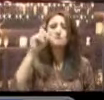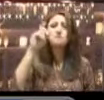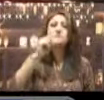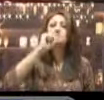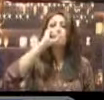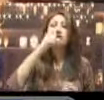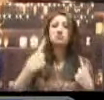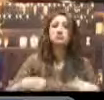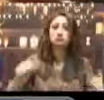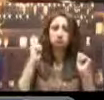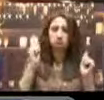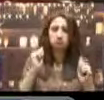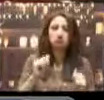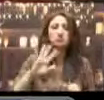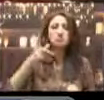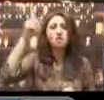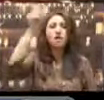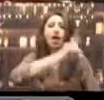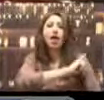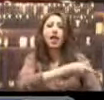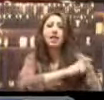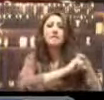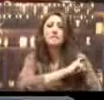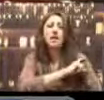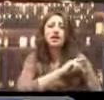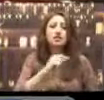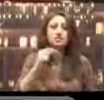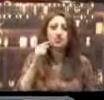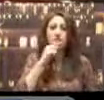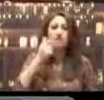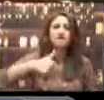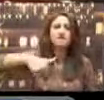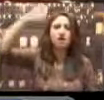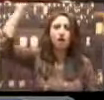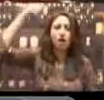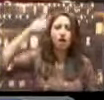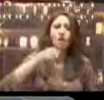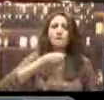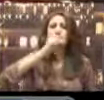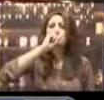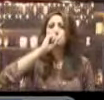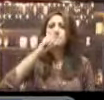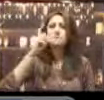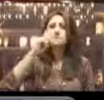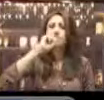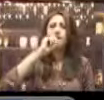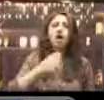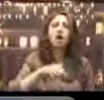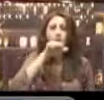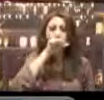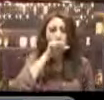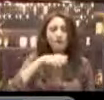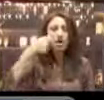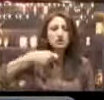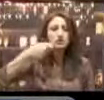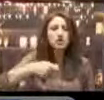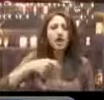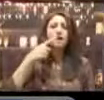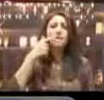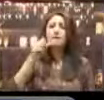وتيجي عالمه من المانيا بعد قضاء 10 سنوات تلاقي واحد غلبان بيشرب بطريقه معينه، يقول لها الرسول صلى الله عليه وسلم قال نشرب الميه بالطريقه